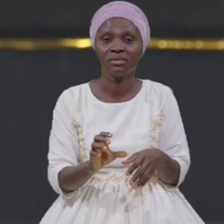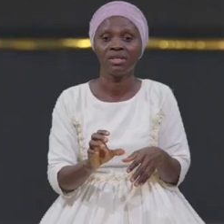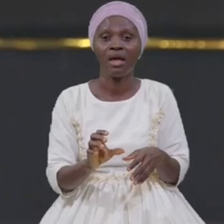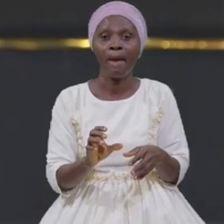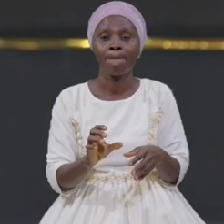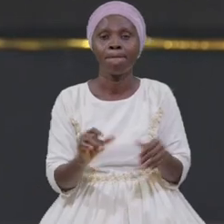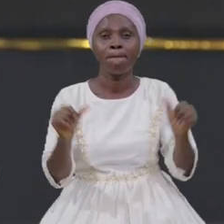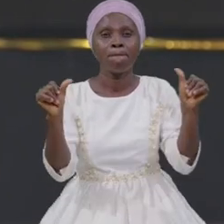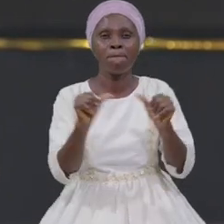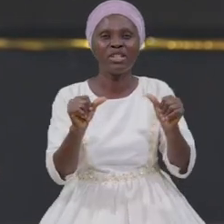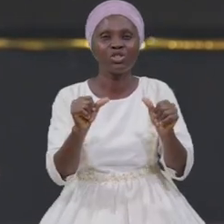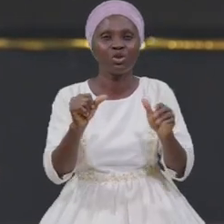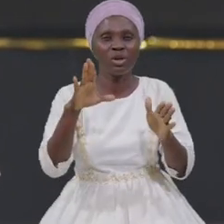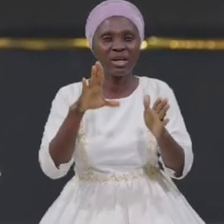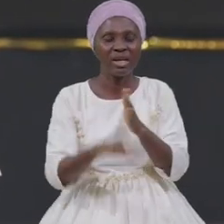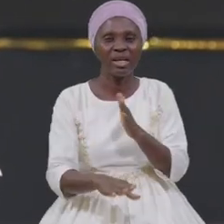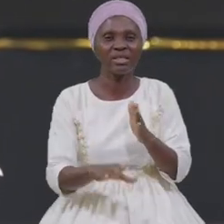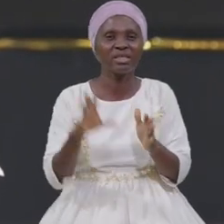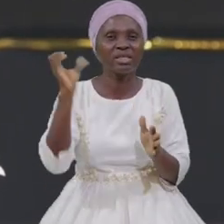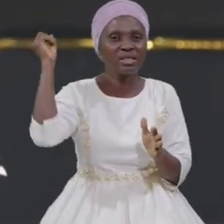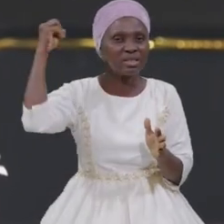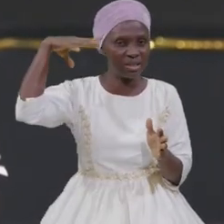La grâce